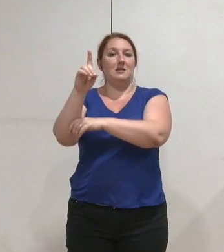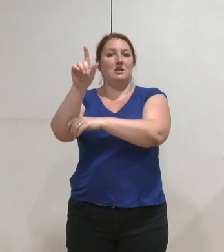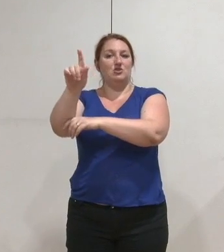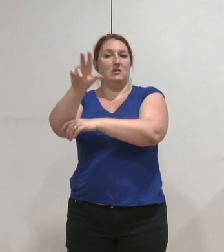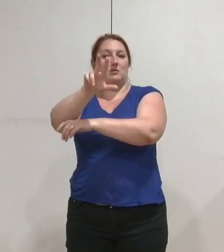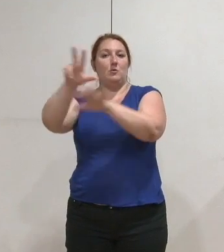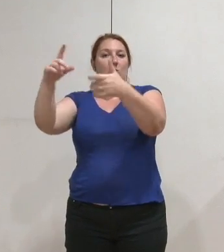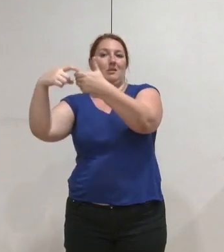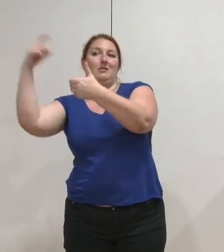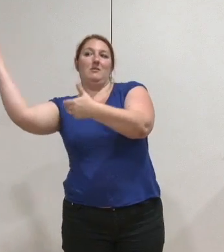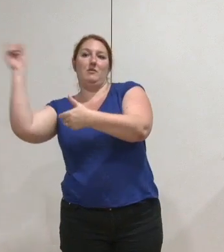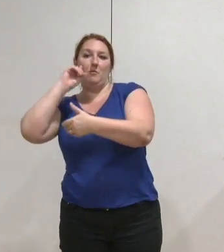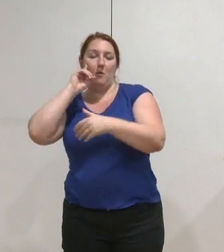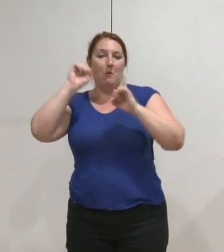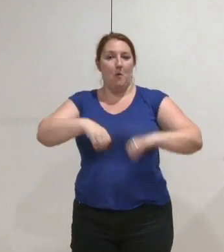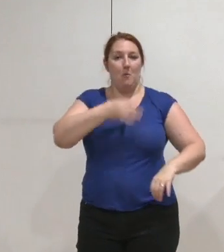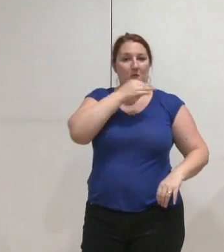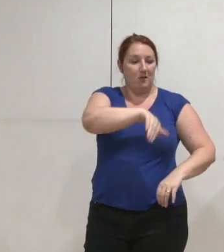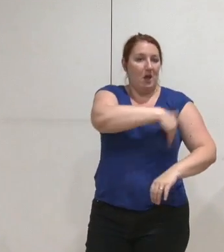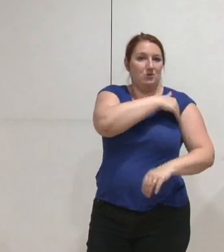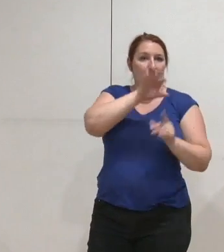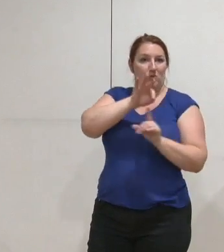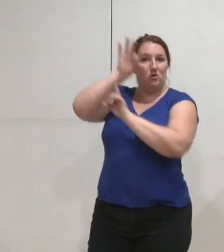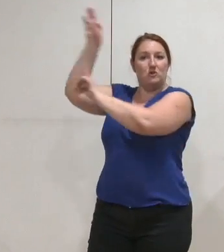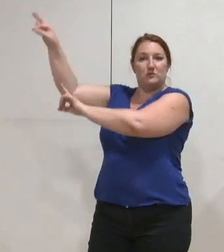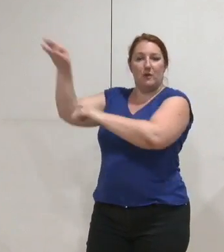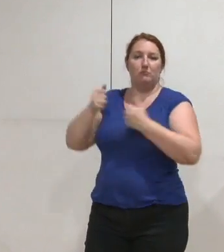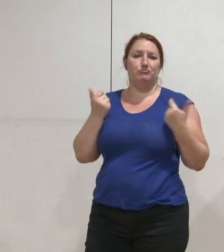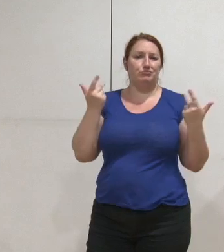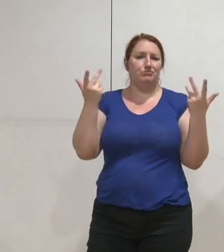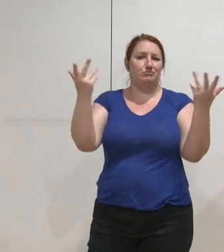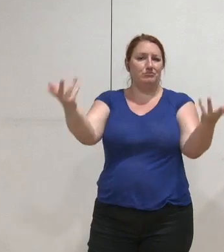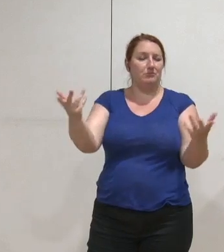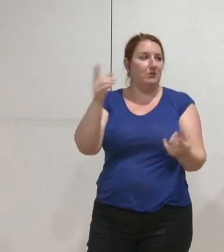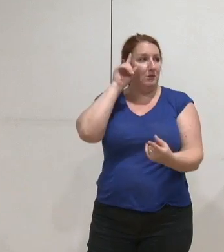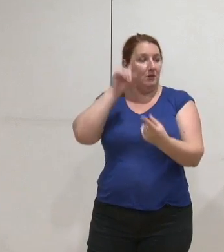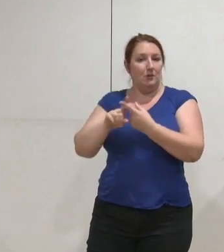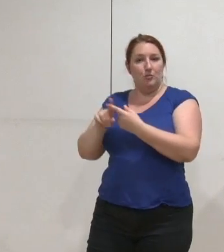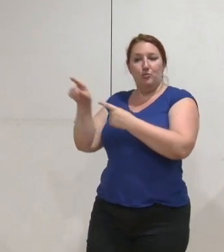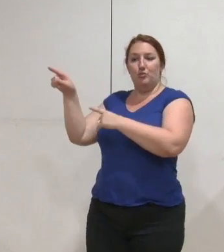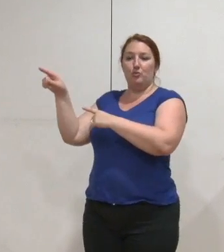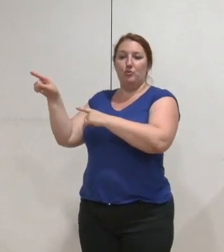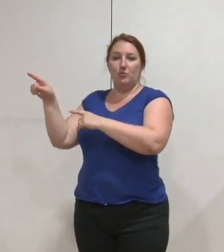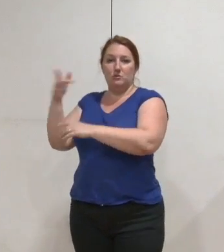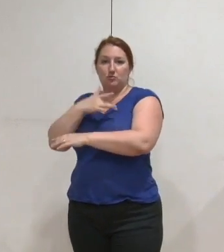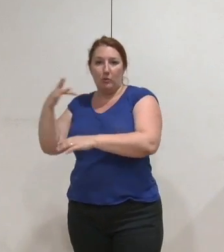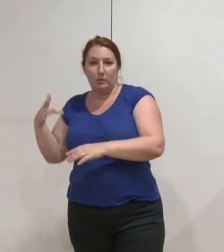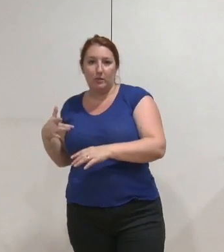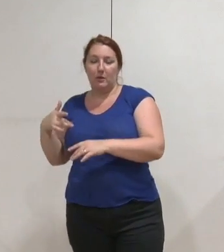permettait de transférer un certain nombre d'agents qui prendront en charge notamment les les questions de de santé du